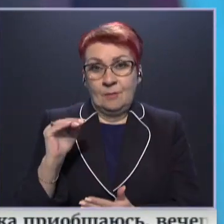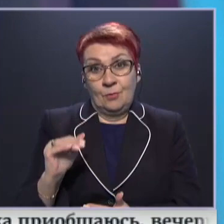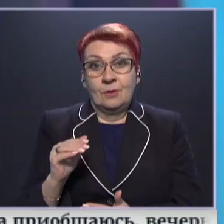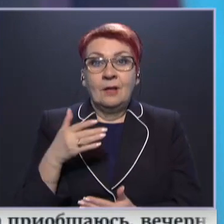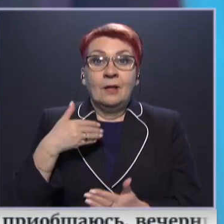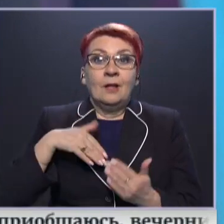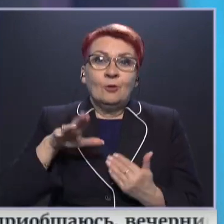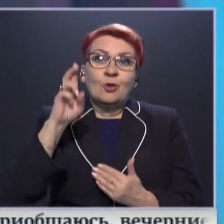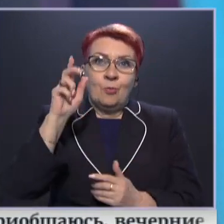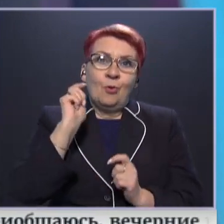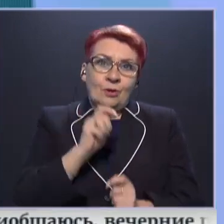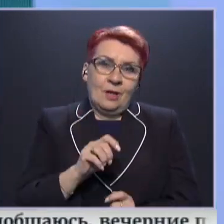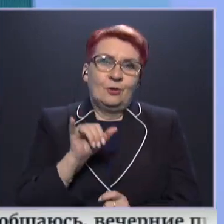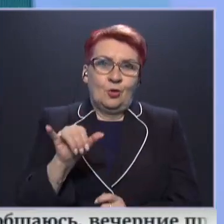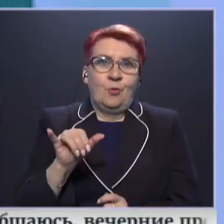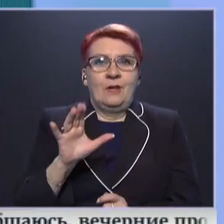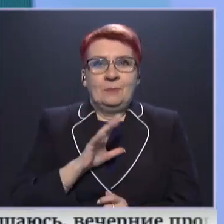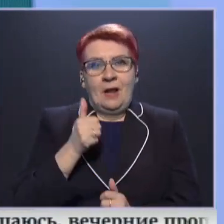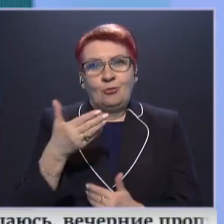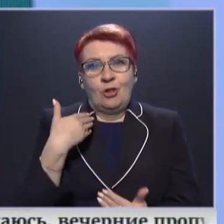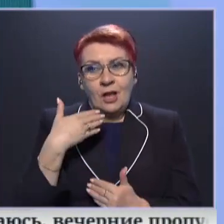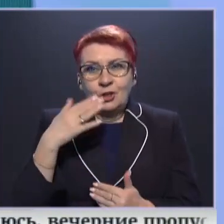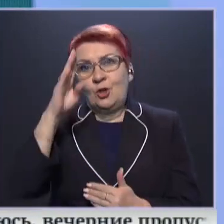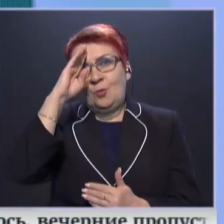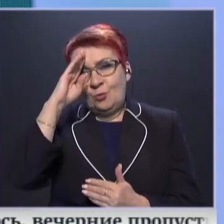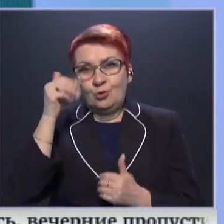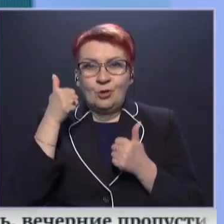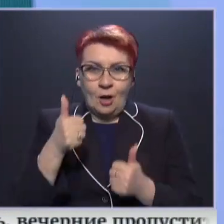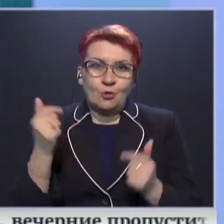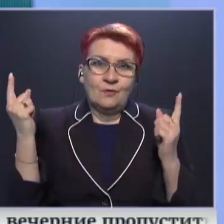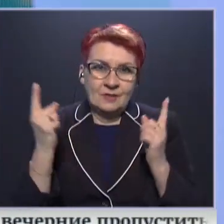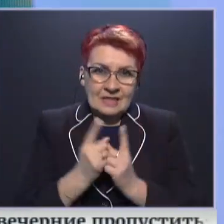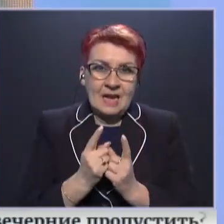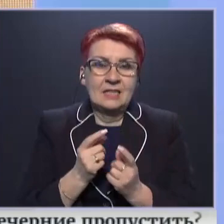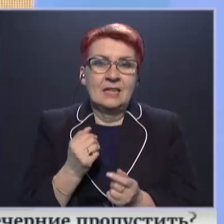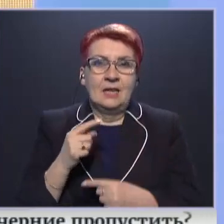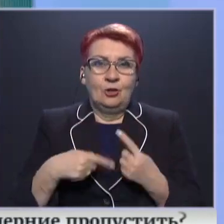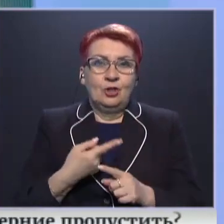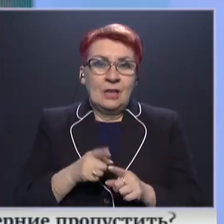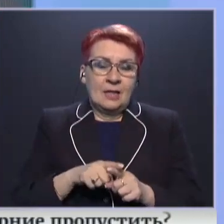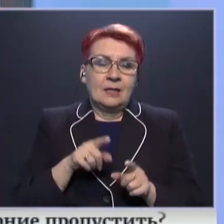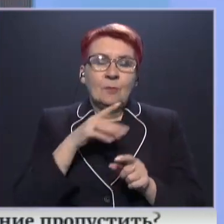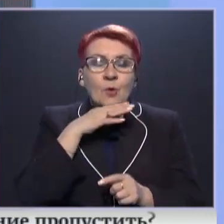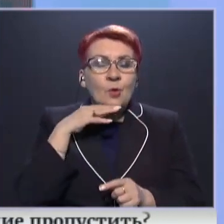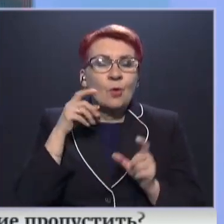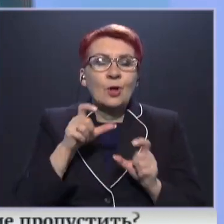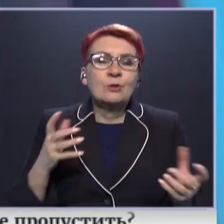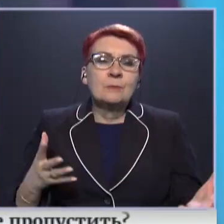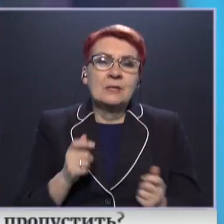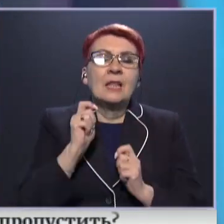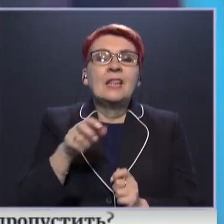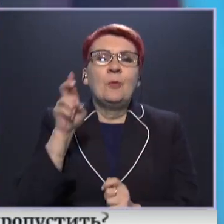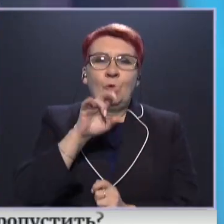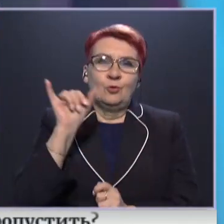семью, если Бог даст, так сказать, чтобы у вас были хорошие отношения. И через это многие люди как раз, наверное, спасаются. Ну, дай Бог, чтобы